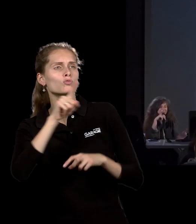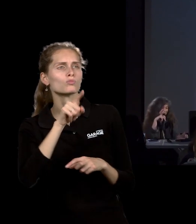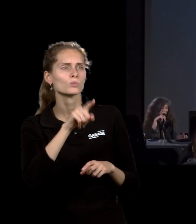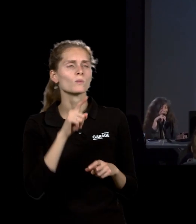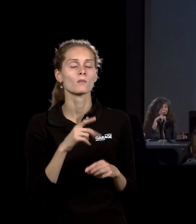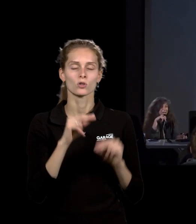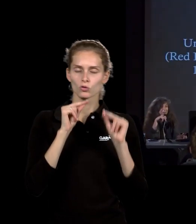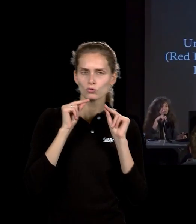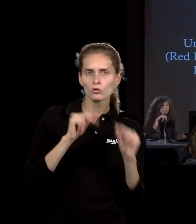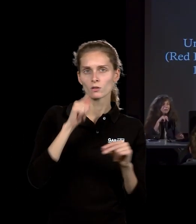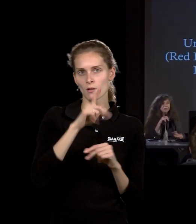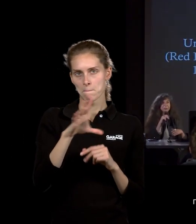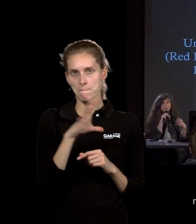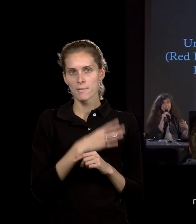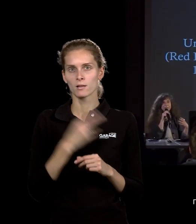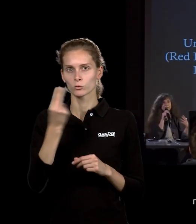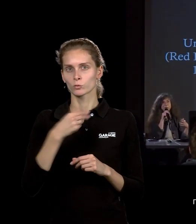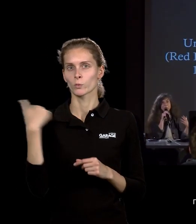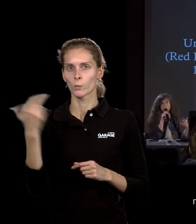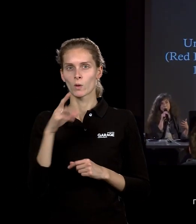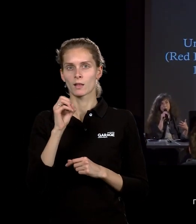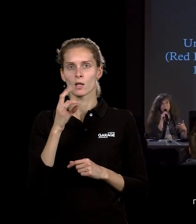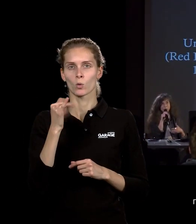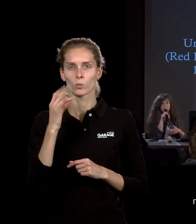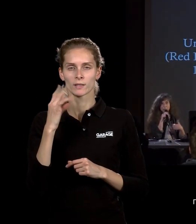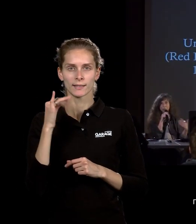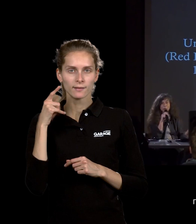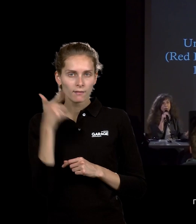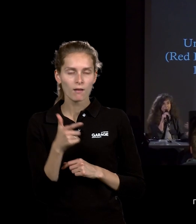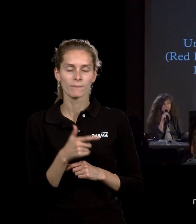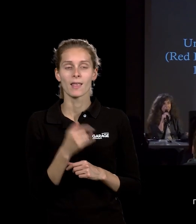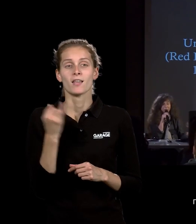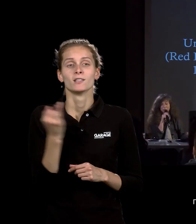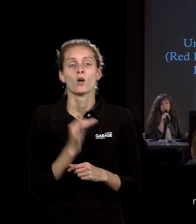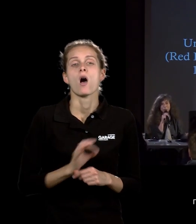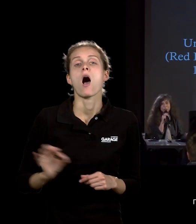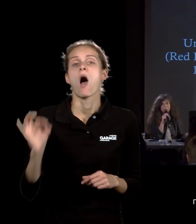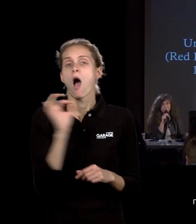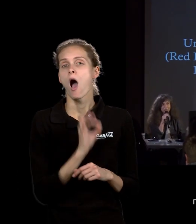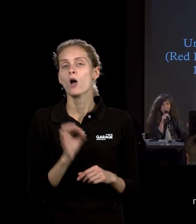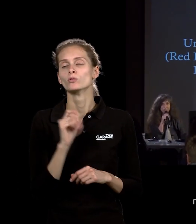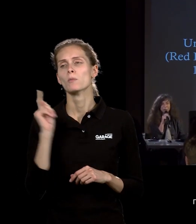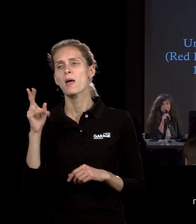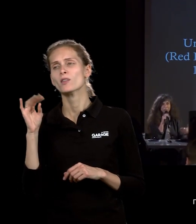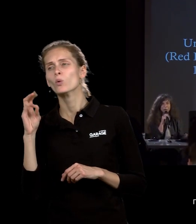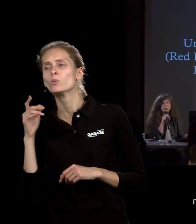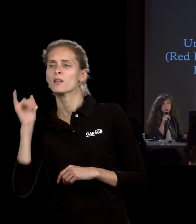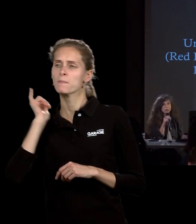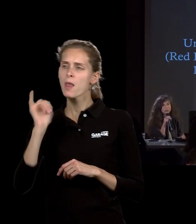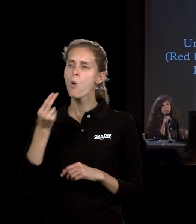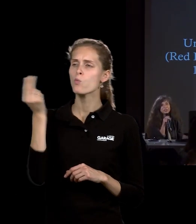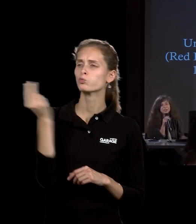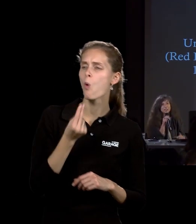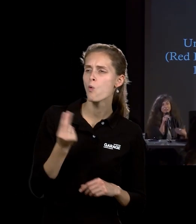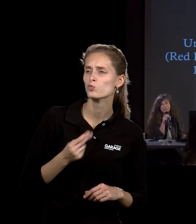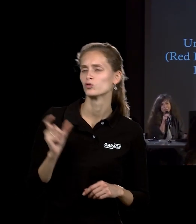де Кунинга, который был восстановлен. Опять-таки, это не история про то, что де Кунинг такой плохой художник, что его работу надо уничтожить.